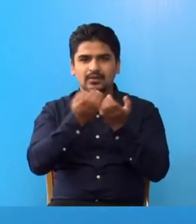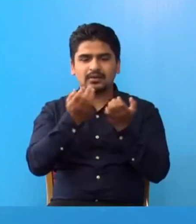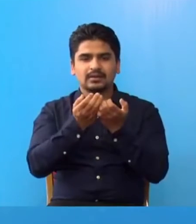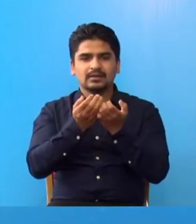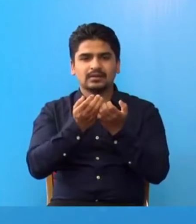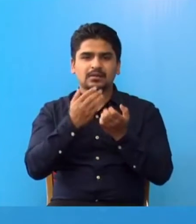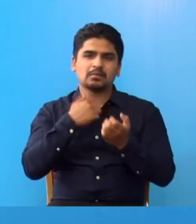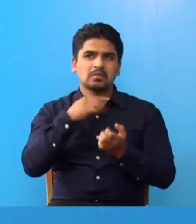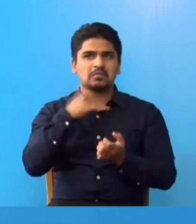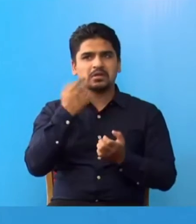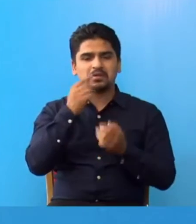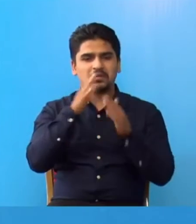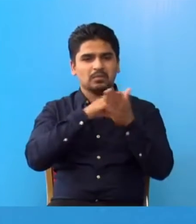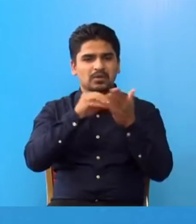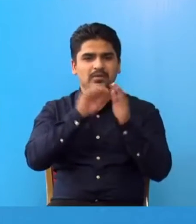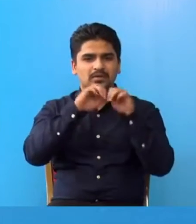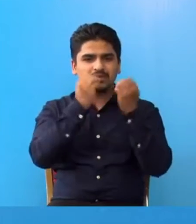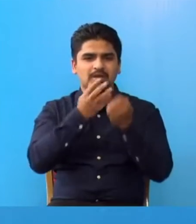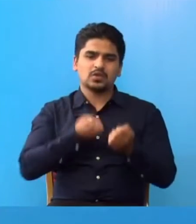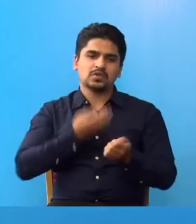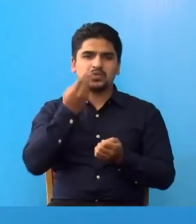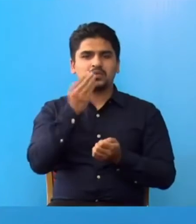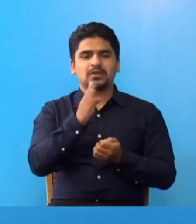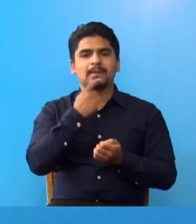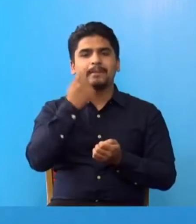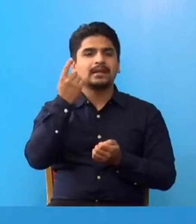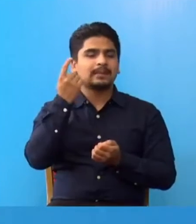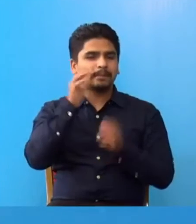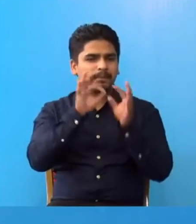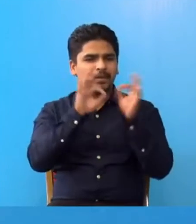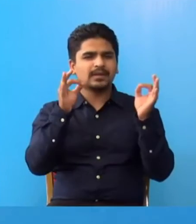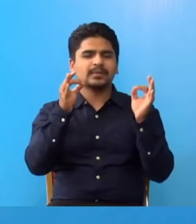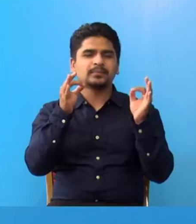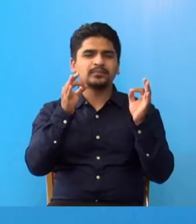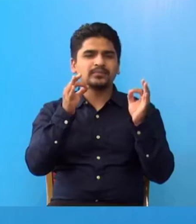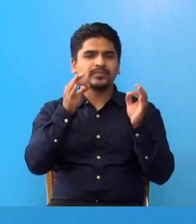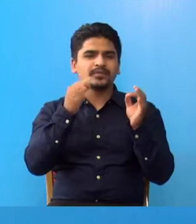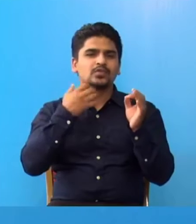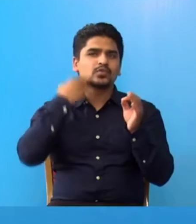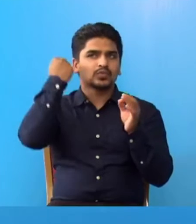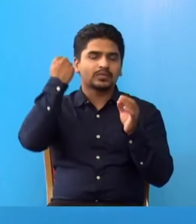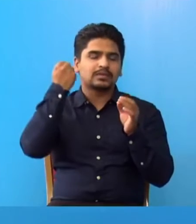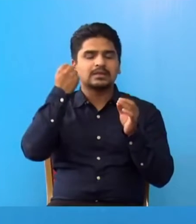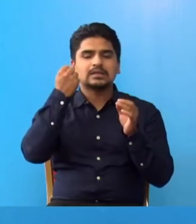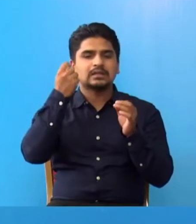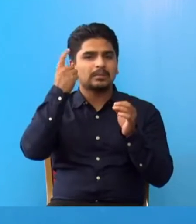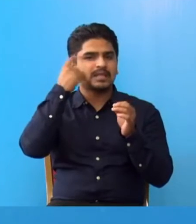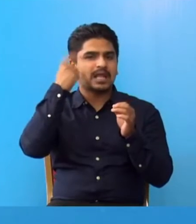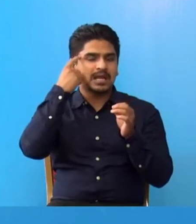स मेरो परिवार समाज ले शुखा होन्छा बने किशिम को विविन्न किशिम को यो ता सुसाइडल थार्च अरू बन्छा,